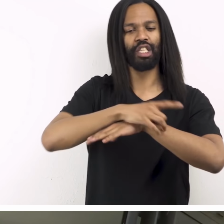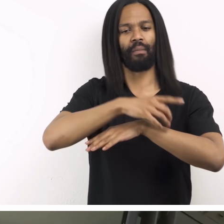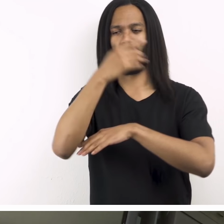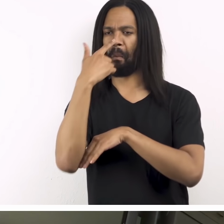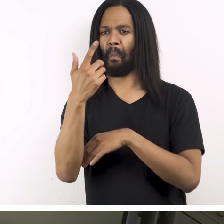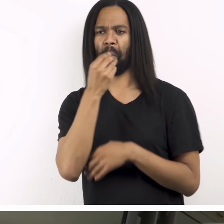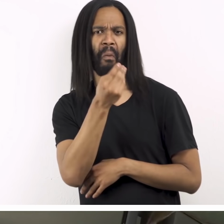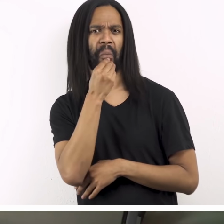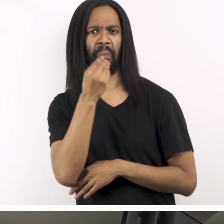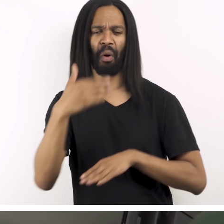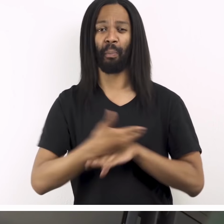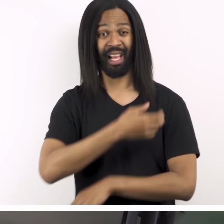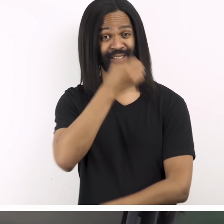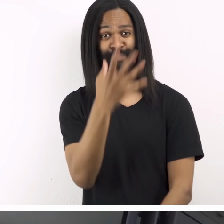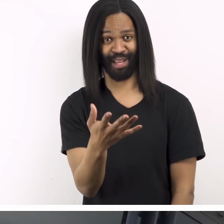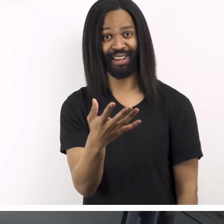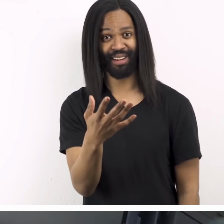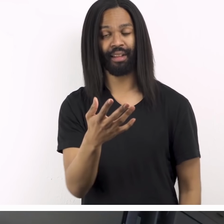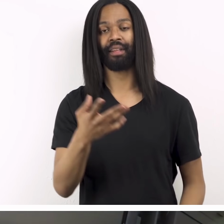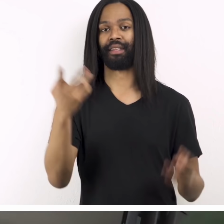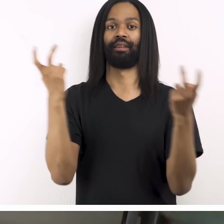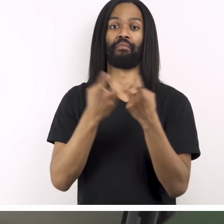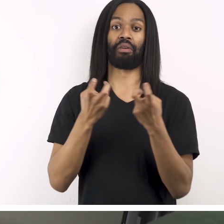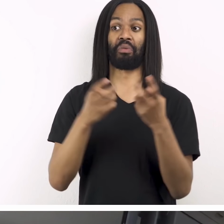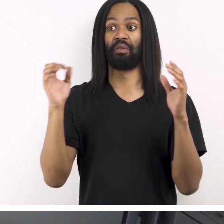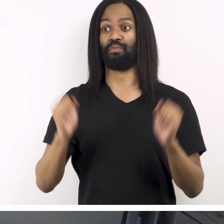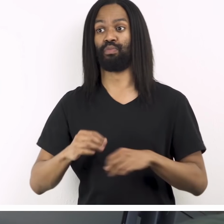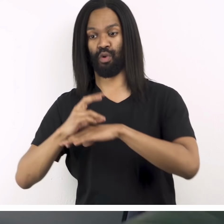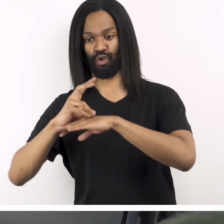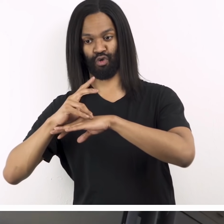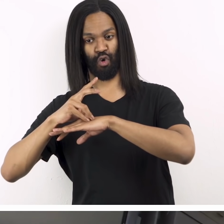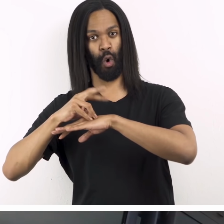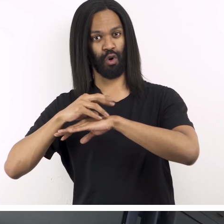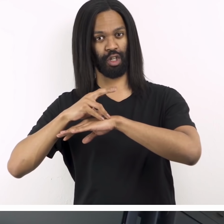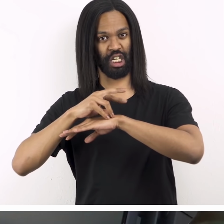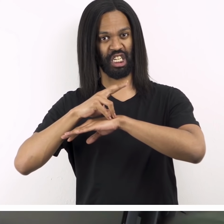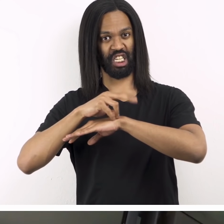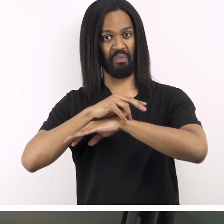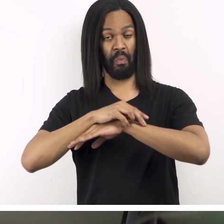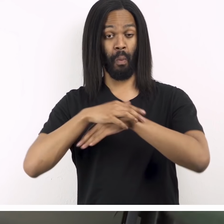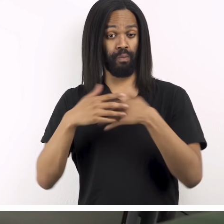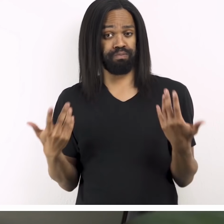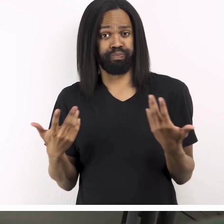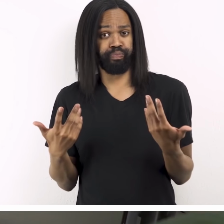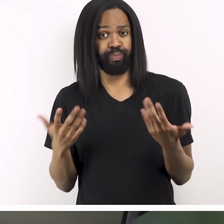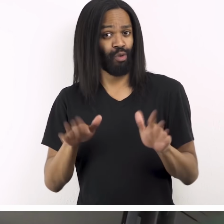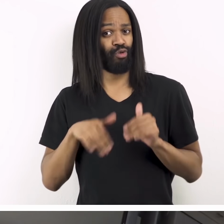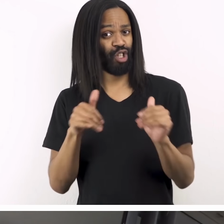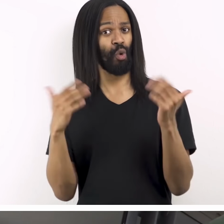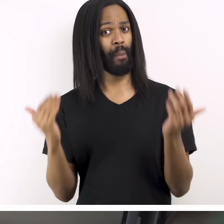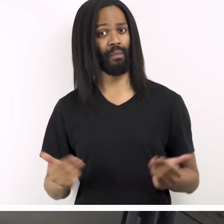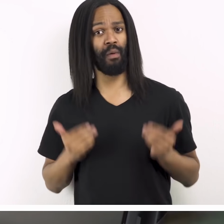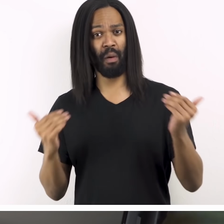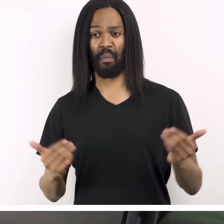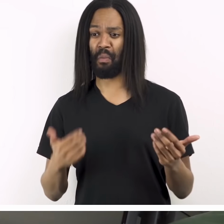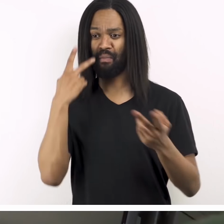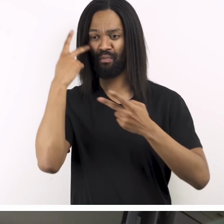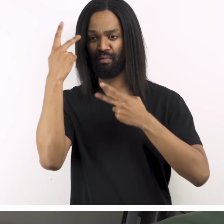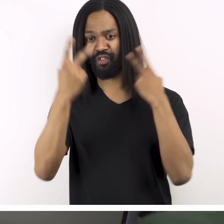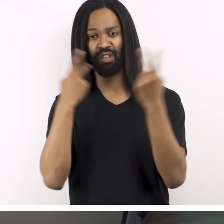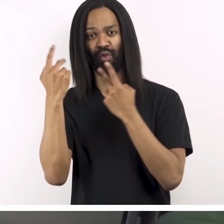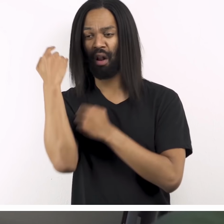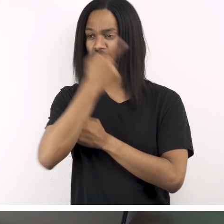souci non plus. Elles vont plutôt bien. Et vous, elle, par exemple, elle pourrait avoir 3-4 cochenilles sur elle. Elle resterait pareil. Elle serait comme ça. C'est-à-dire